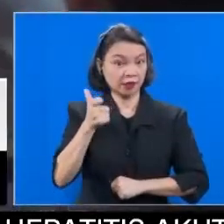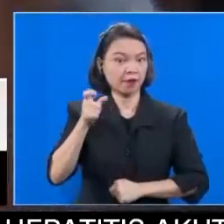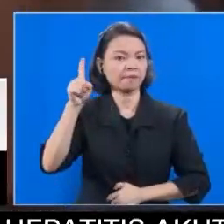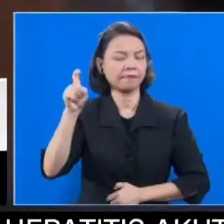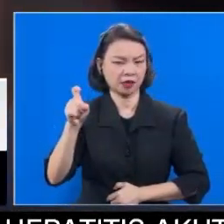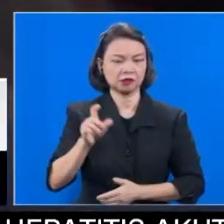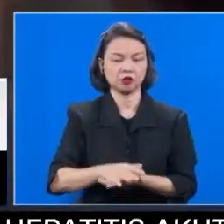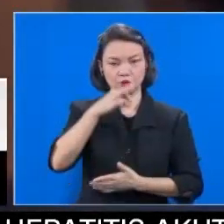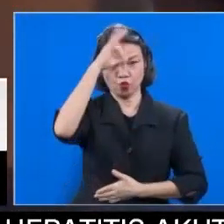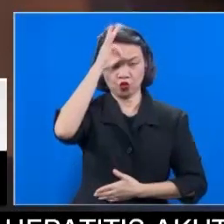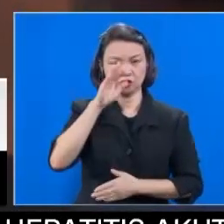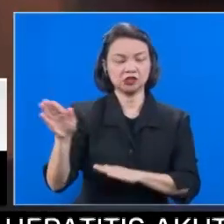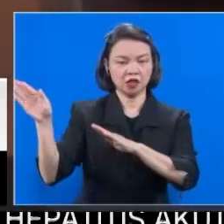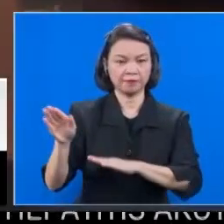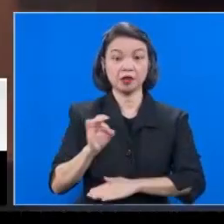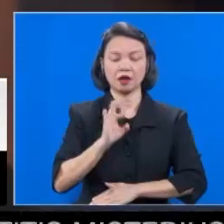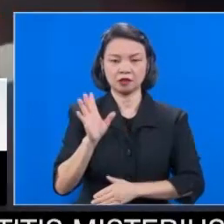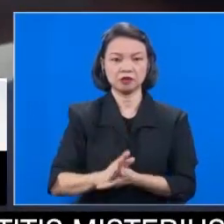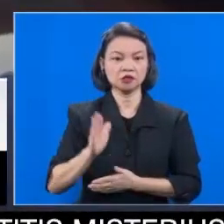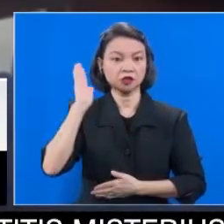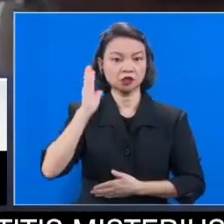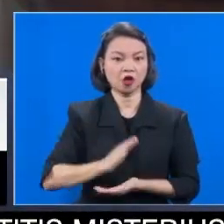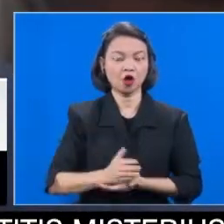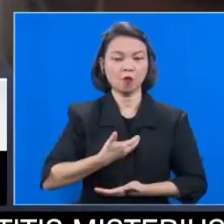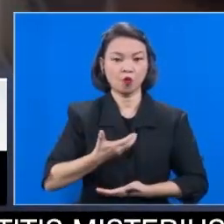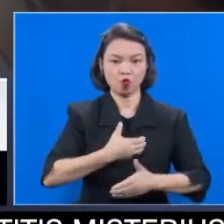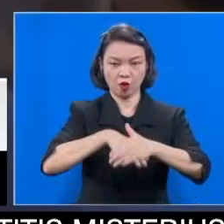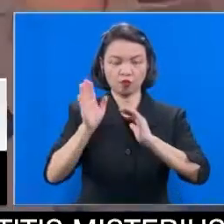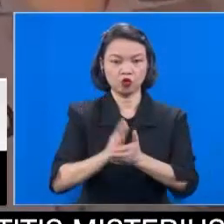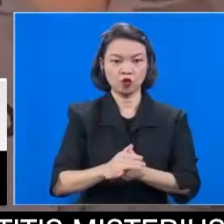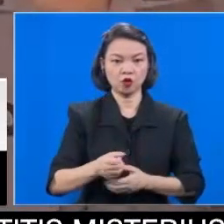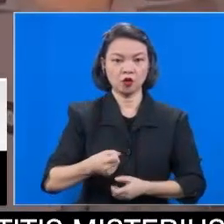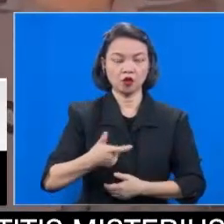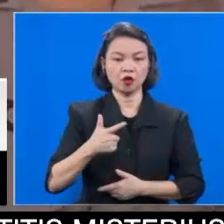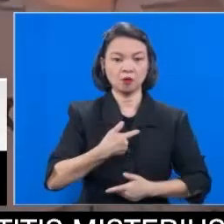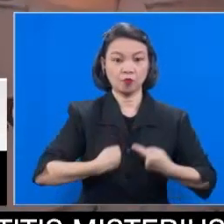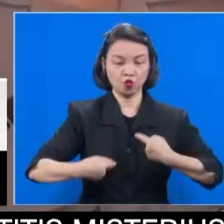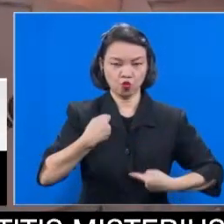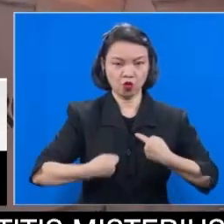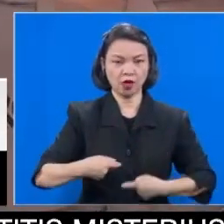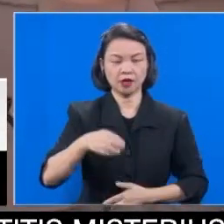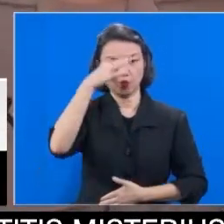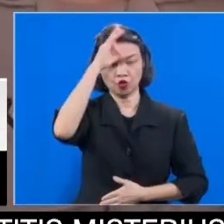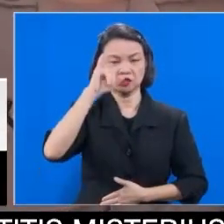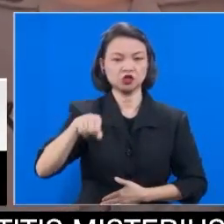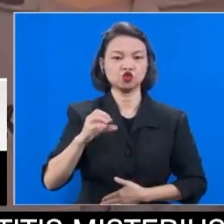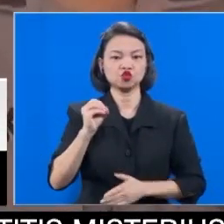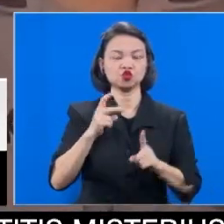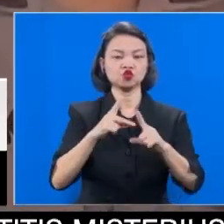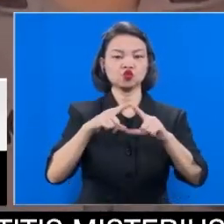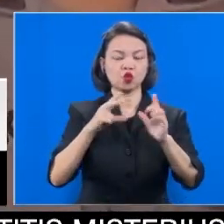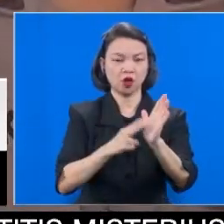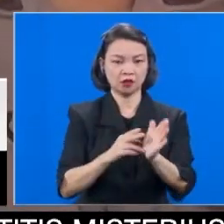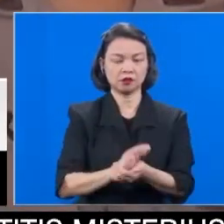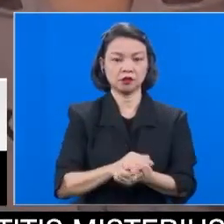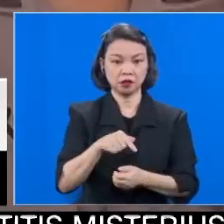oleh anggota Resmob Polda Jambi lainnya usai melawan dan melukai AKP Johan babat juga melempar anggapan juga melakukan